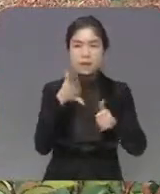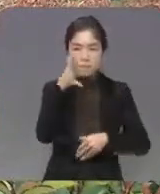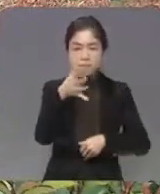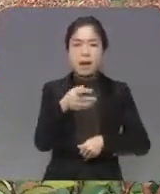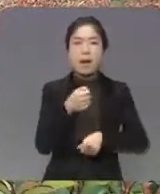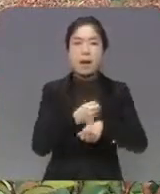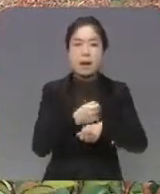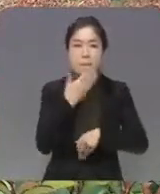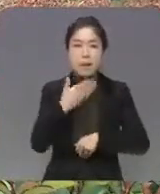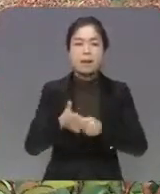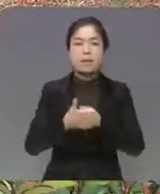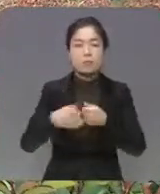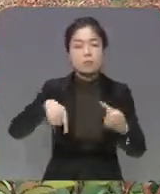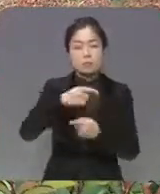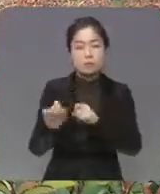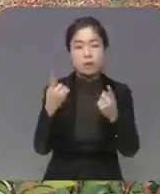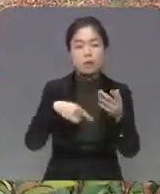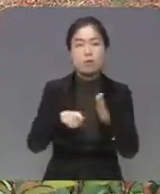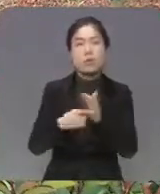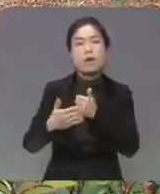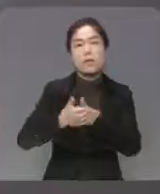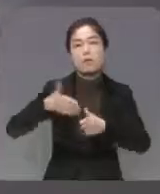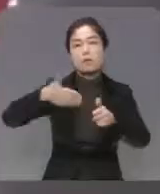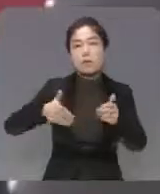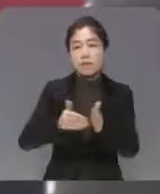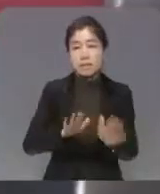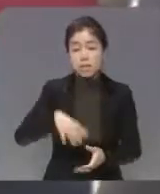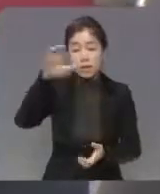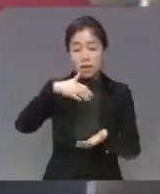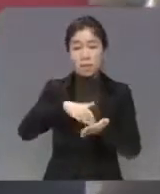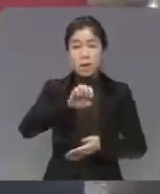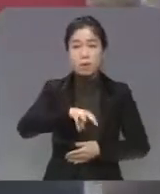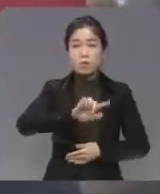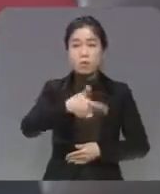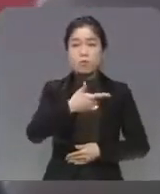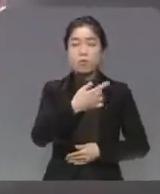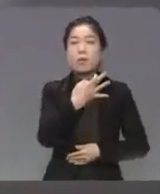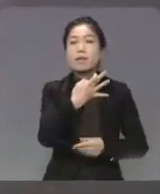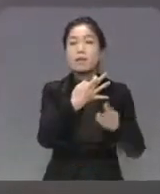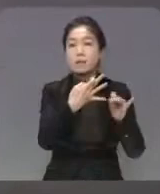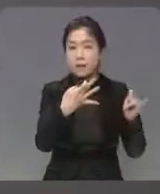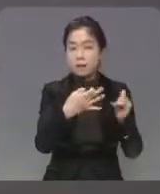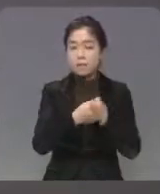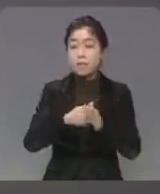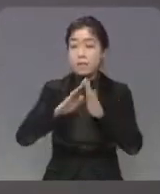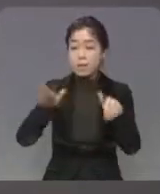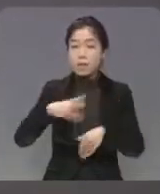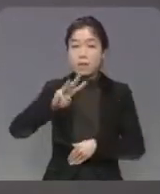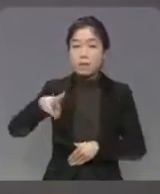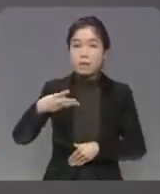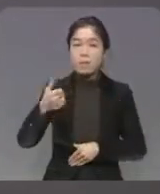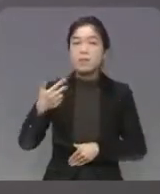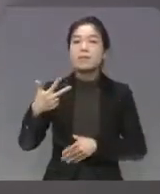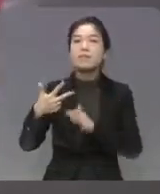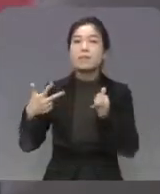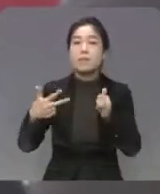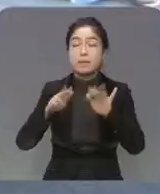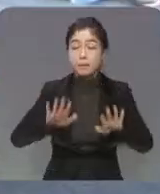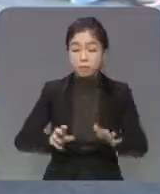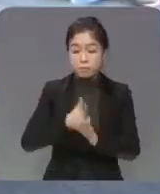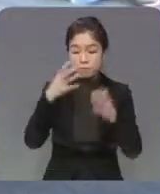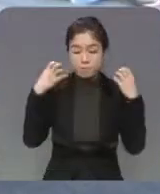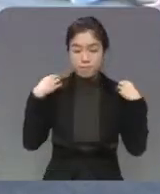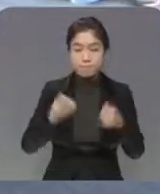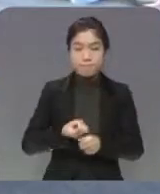시민들의 협조를 당부했습니다 현재 누적 확진 자는 광주가 6 - 14명 전담 2차 백신 일곱 명입니다 지금까지